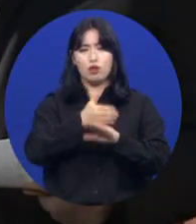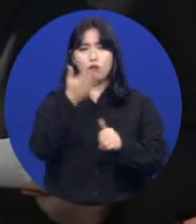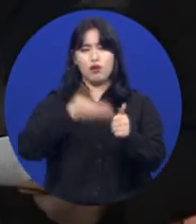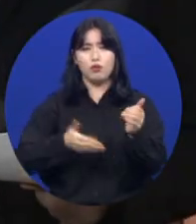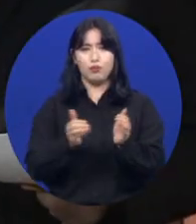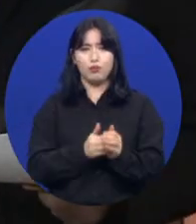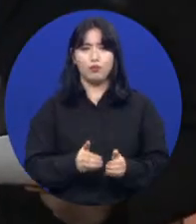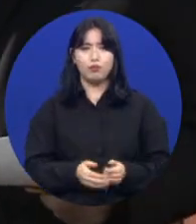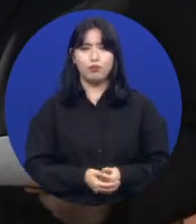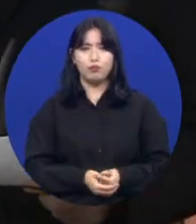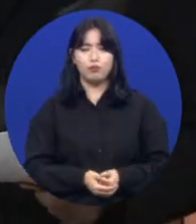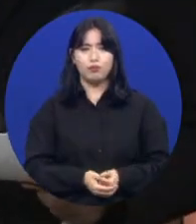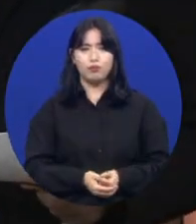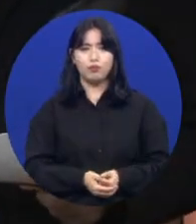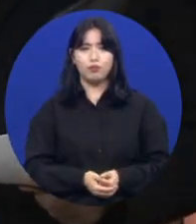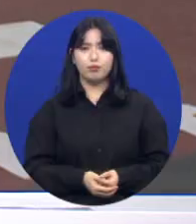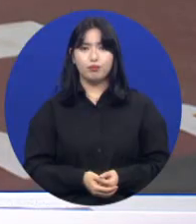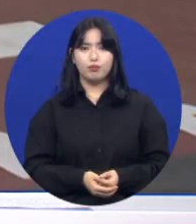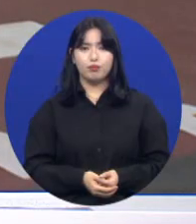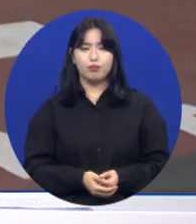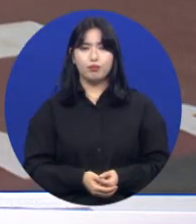요구했습니다.